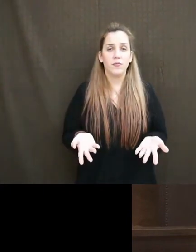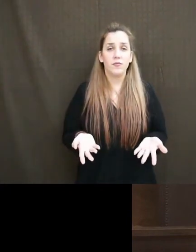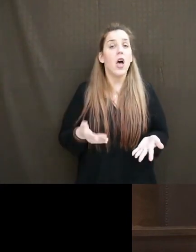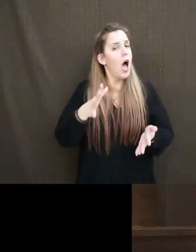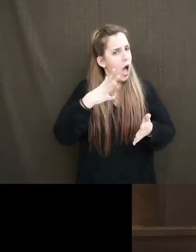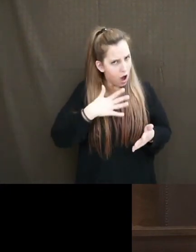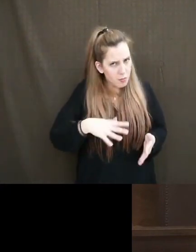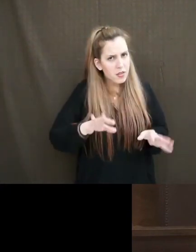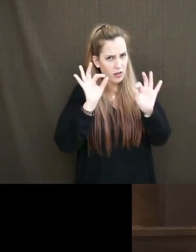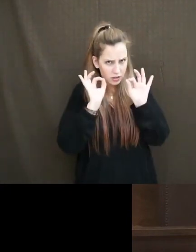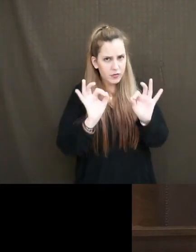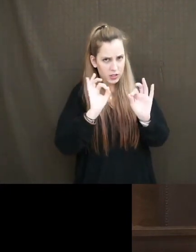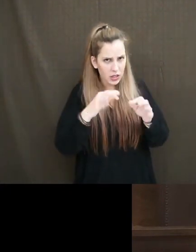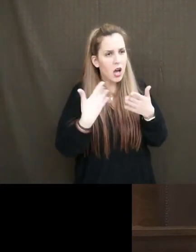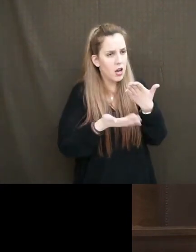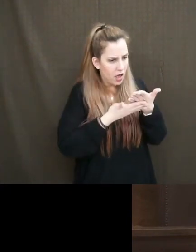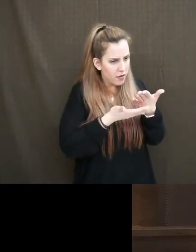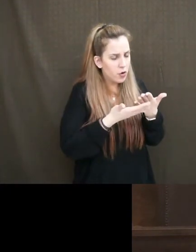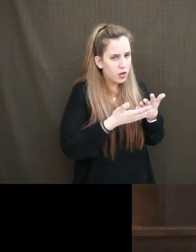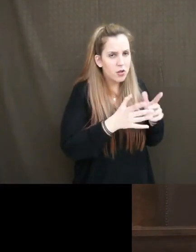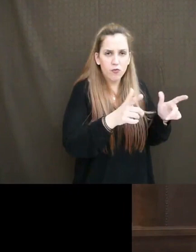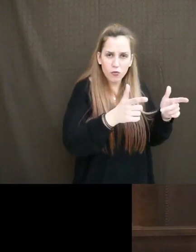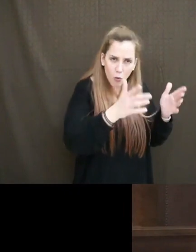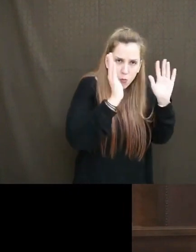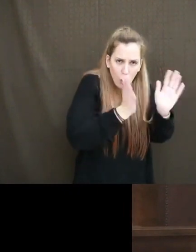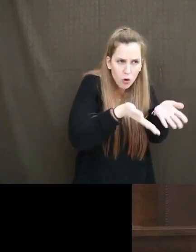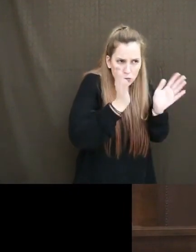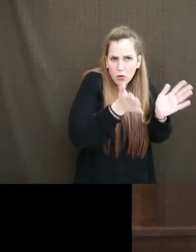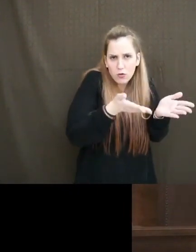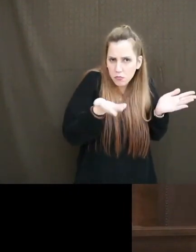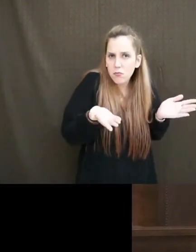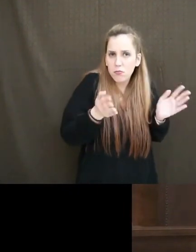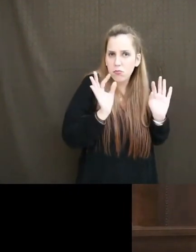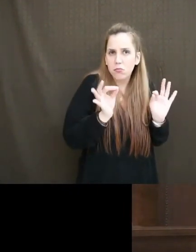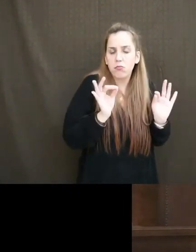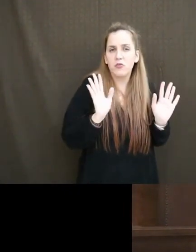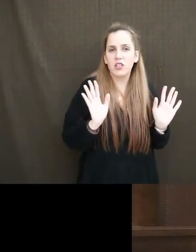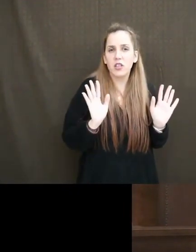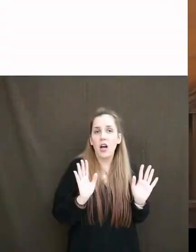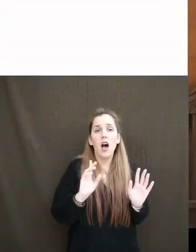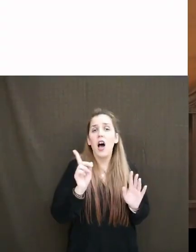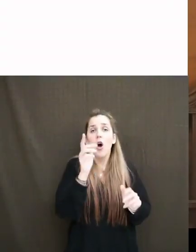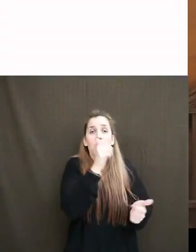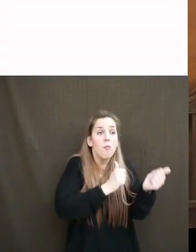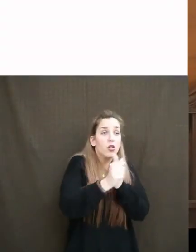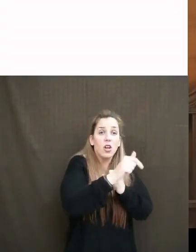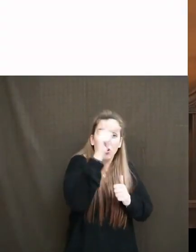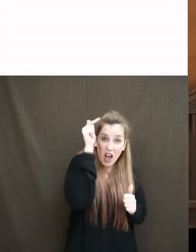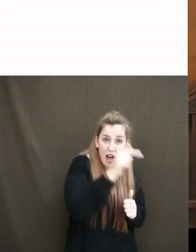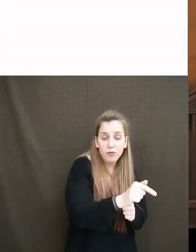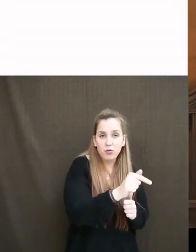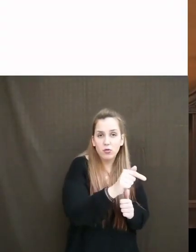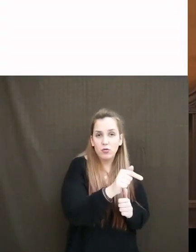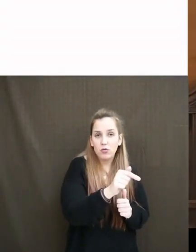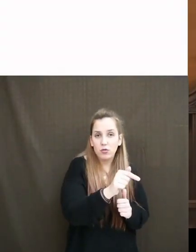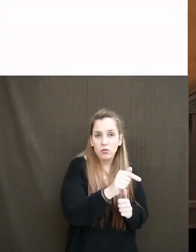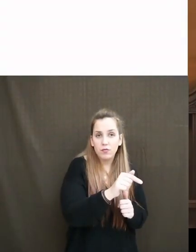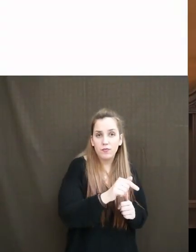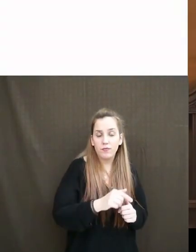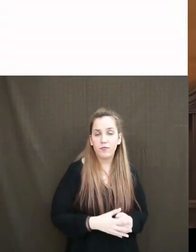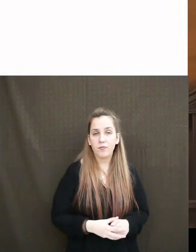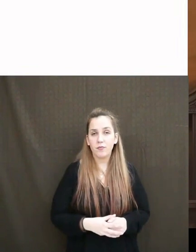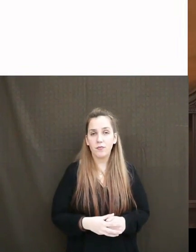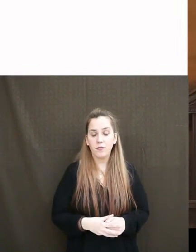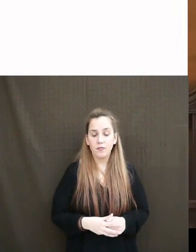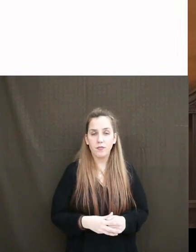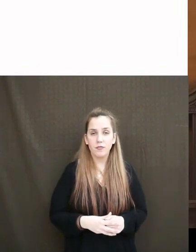ή όρος για να με δεχτεί ο Θεός. Ο νομικισμός λοιπόν αποδεικνύεται με τη σύγκριση. Μετράς